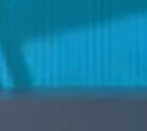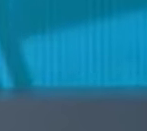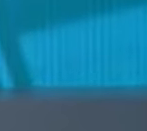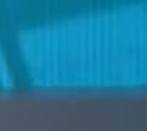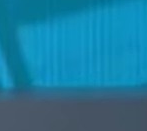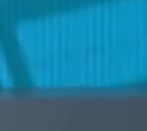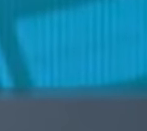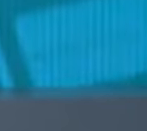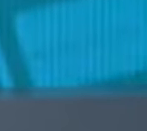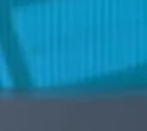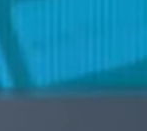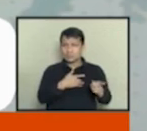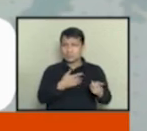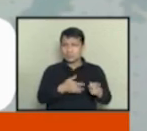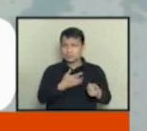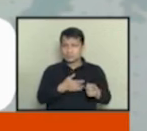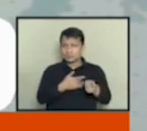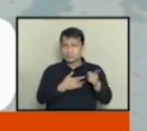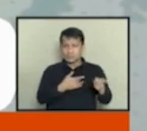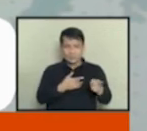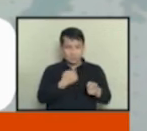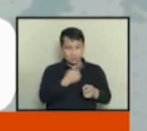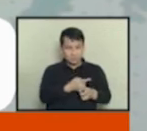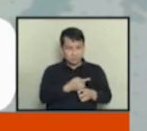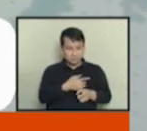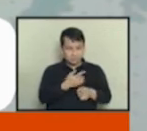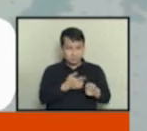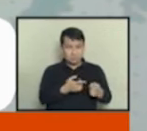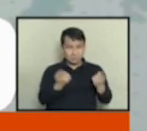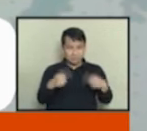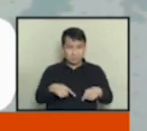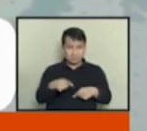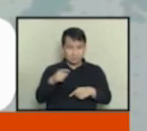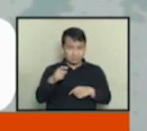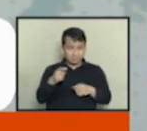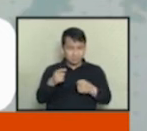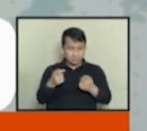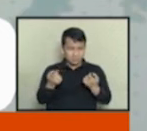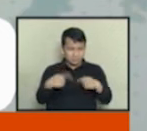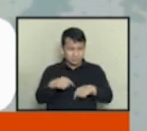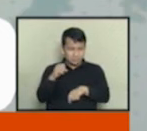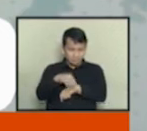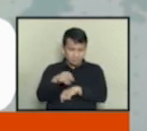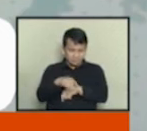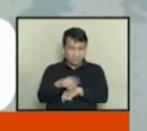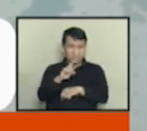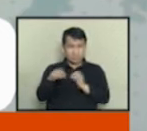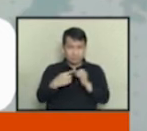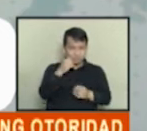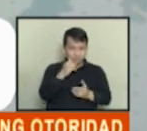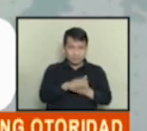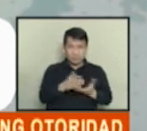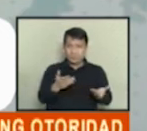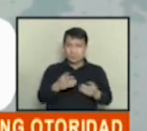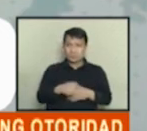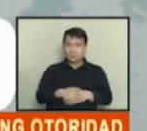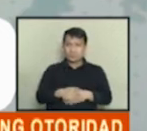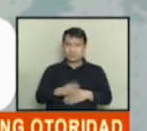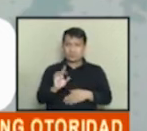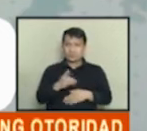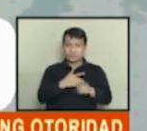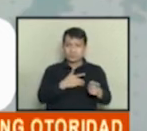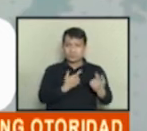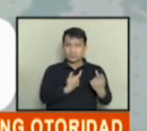kung nung sinabi na sa'yo ng mga kaibigan mo na may nangyari ng hindi maganda o may chismis na tungkol sa mismo at sa kumpare mo, wala kang naramdaman